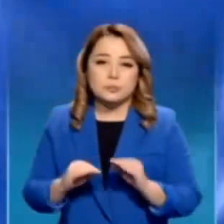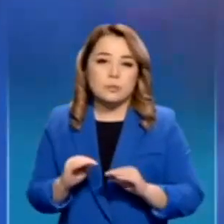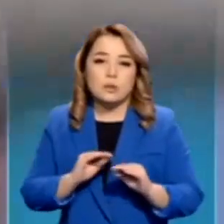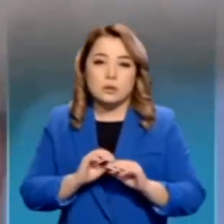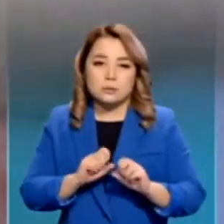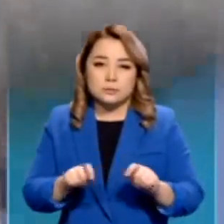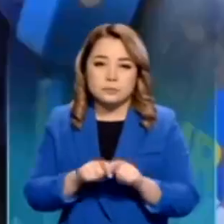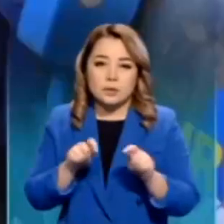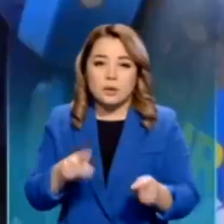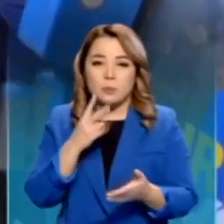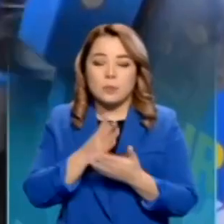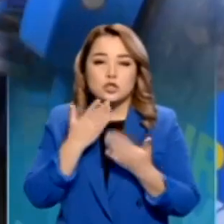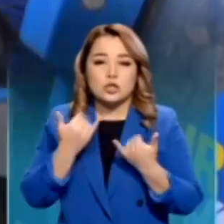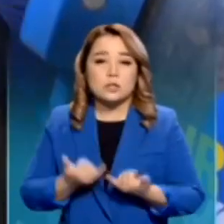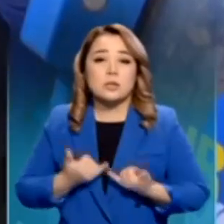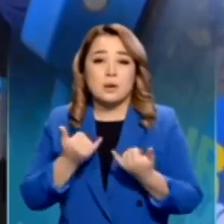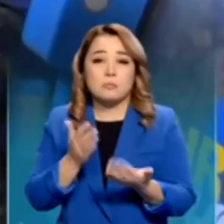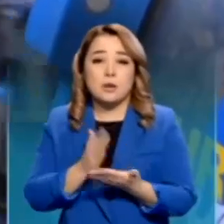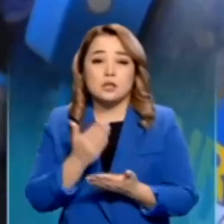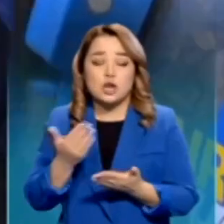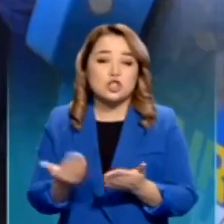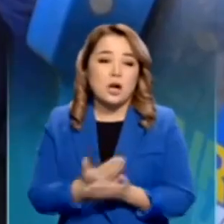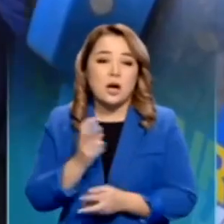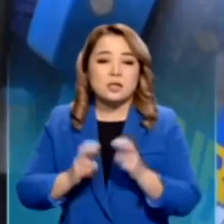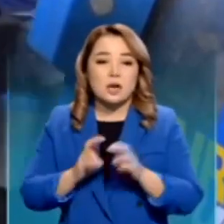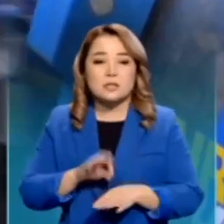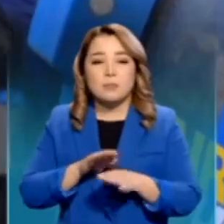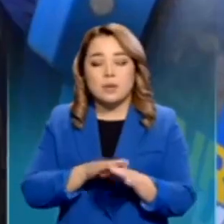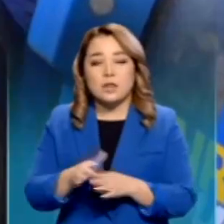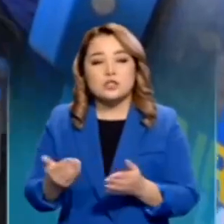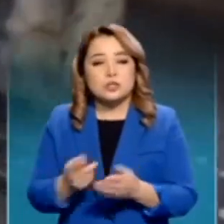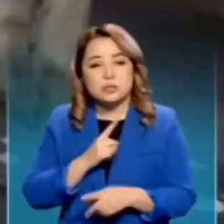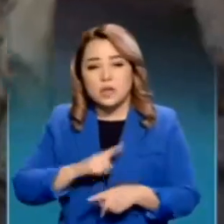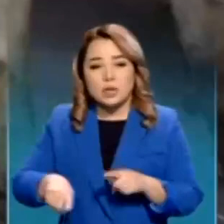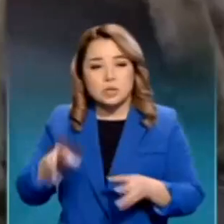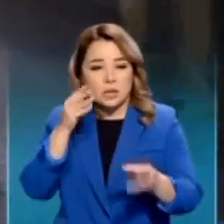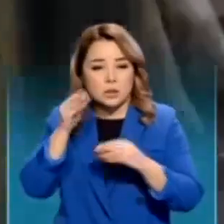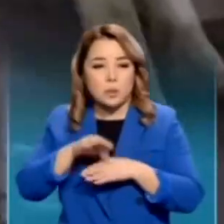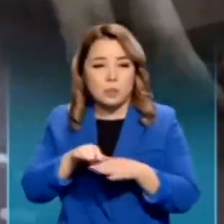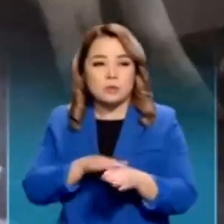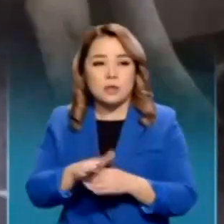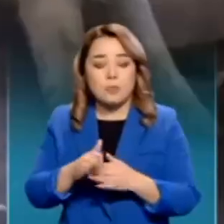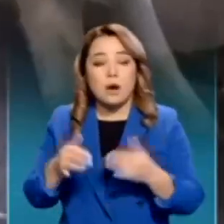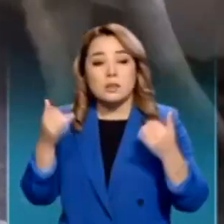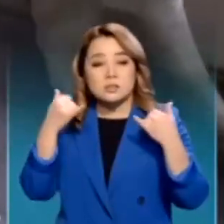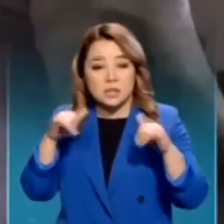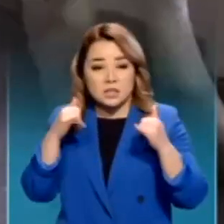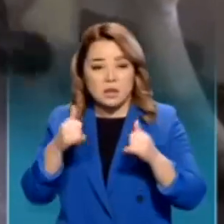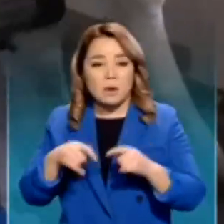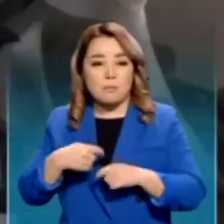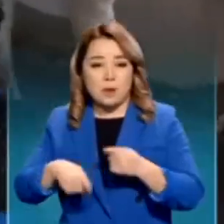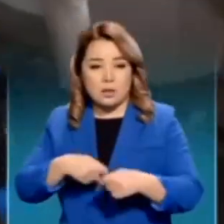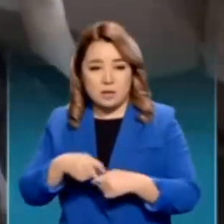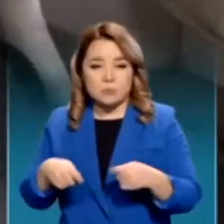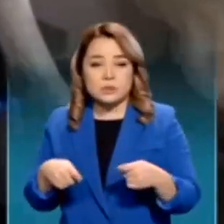еңбегін айтарлықтай жеңілдетеді. Сондықтан жаңа кәсіпті тез меңгердім дейді. Сиырларды байлаймыз.